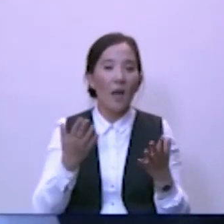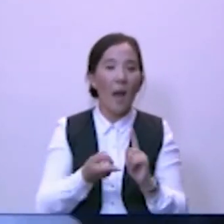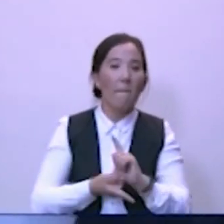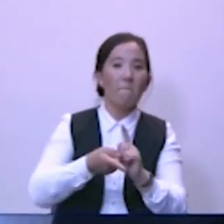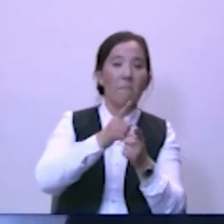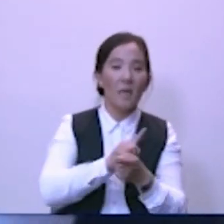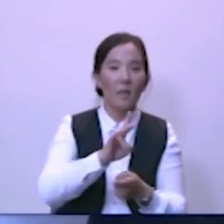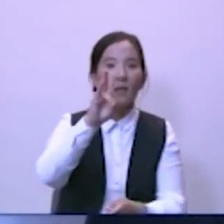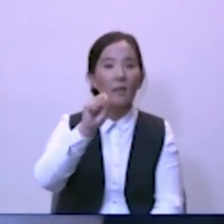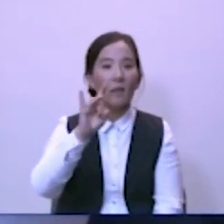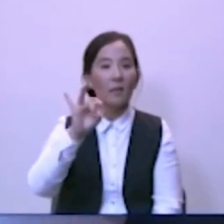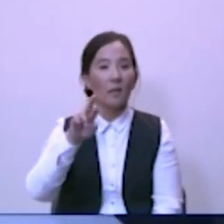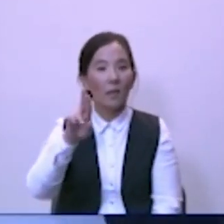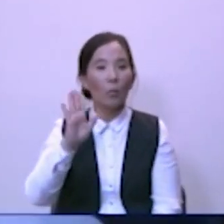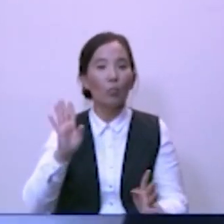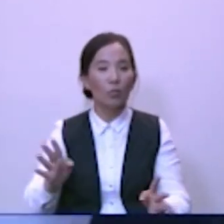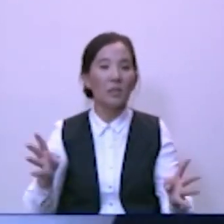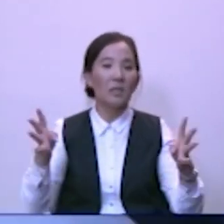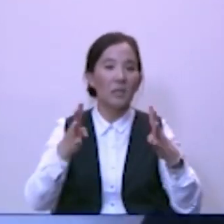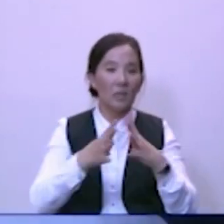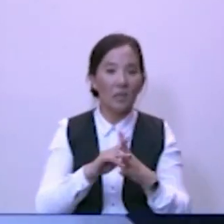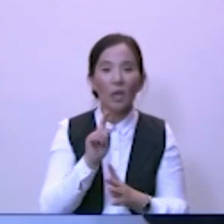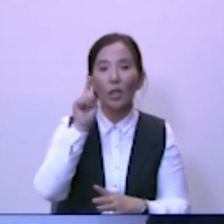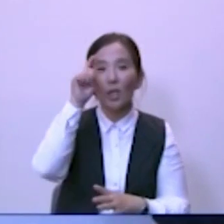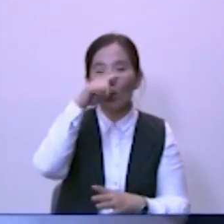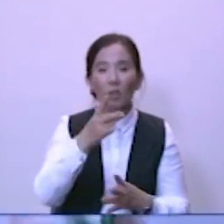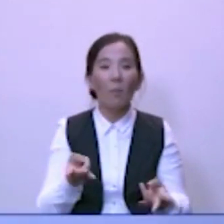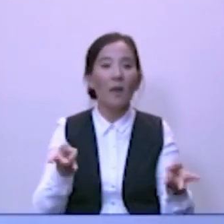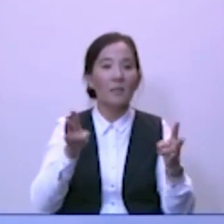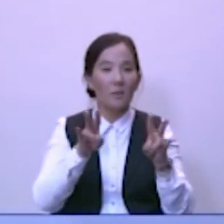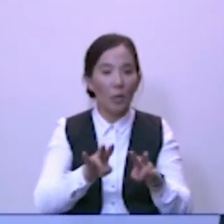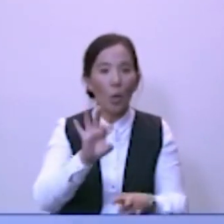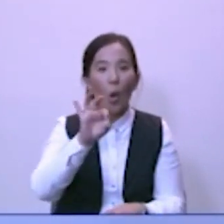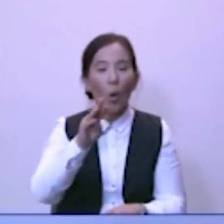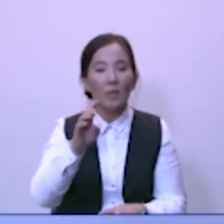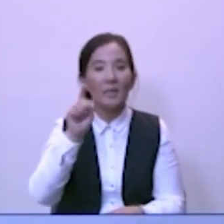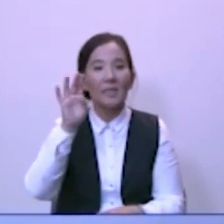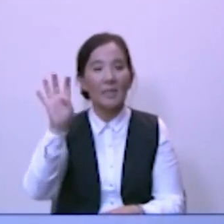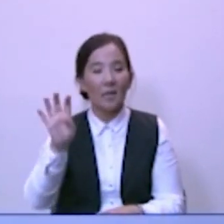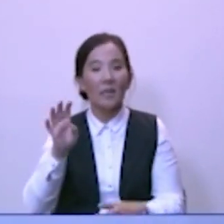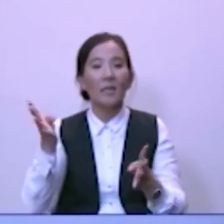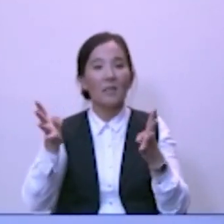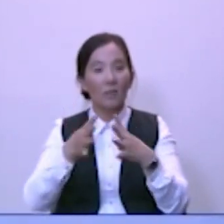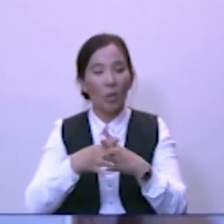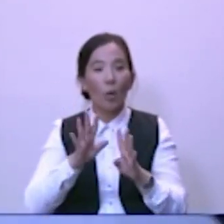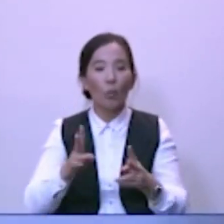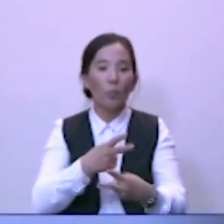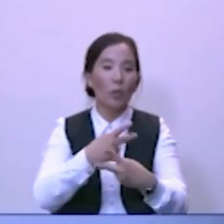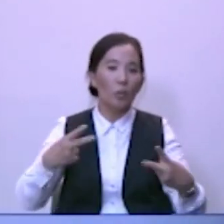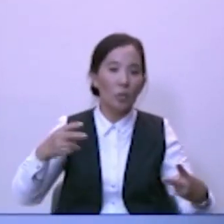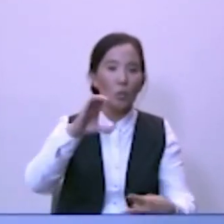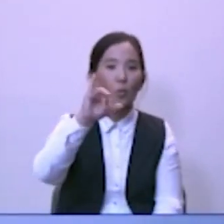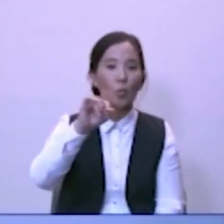будет соединяться с кислотным остатком от серной кислоты с образованием другой уже соли сульфата